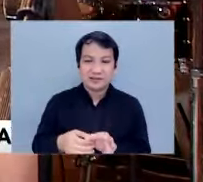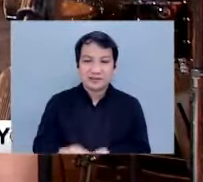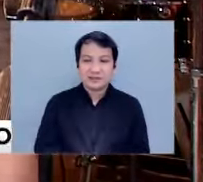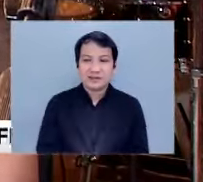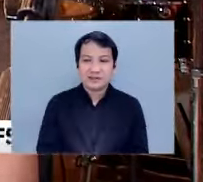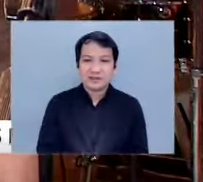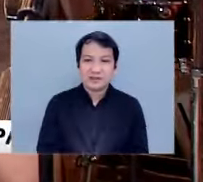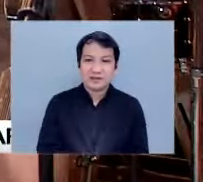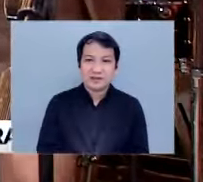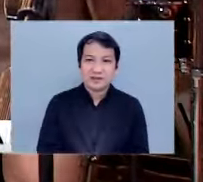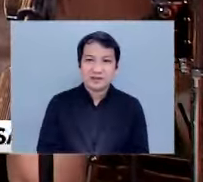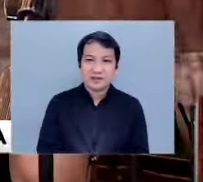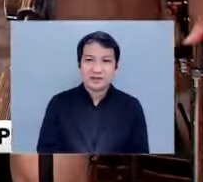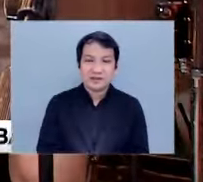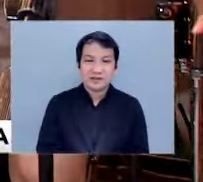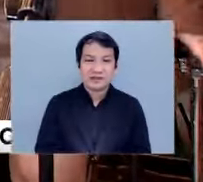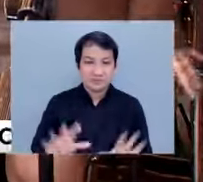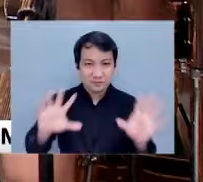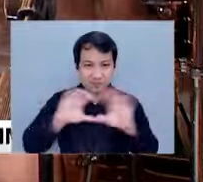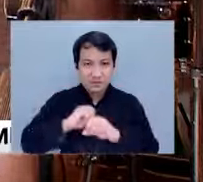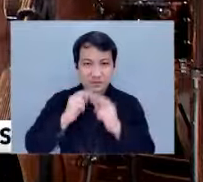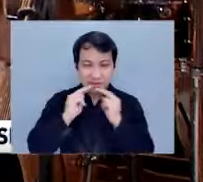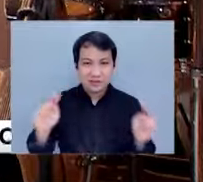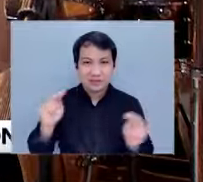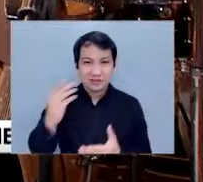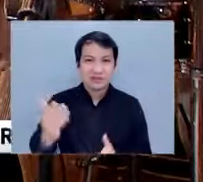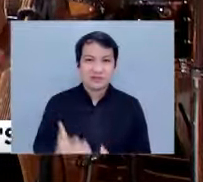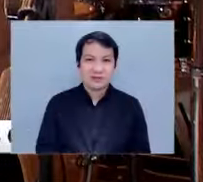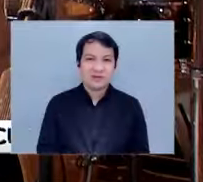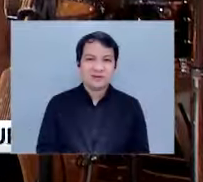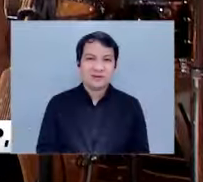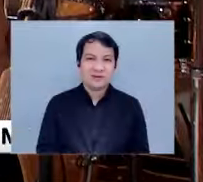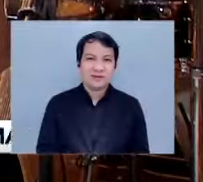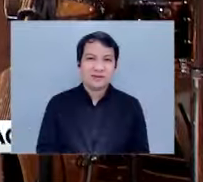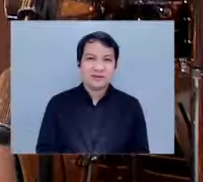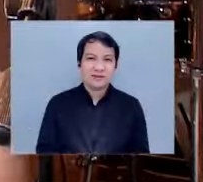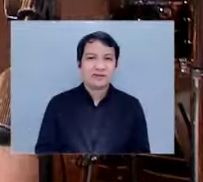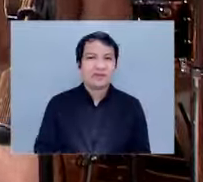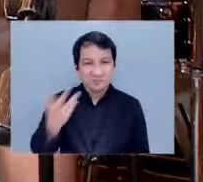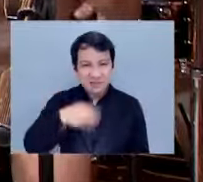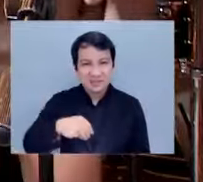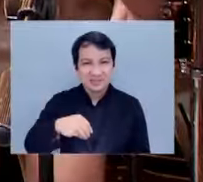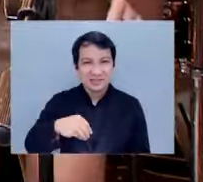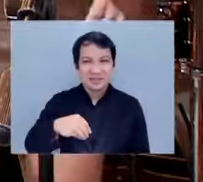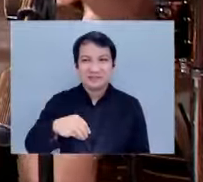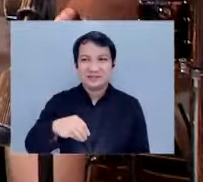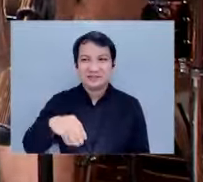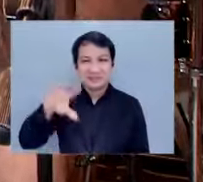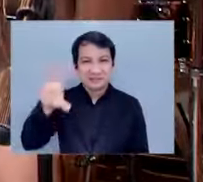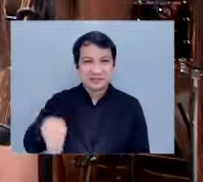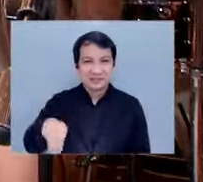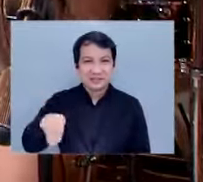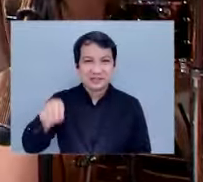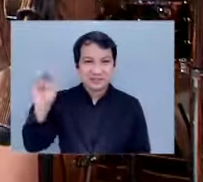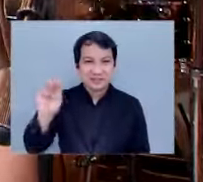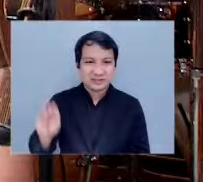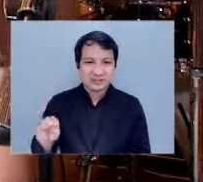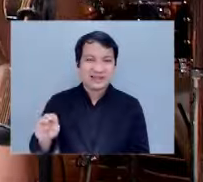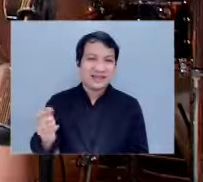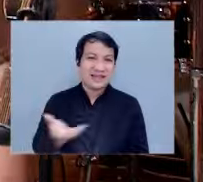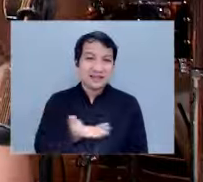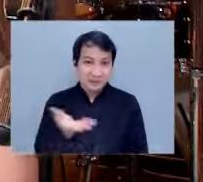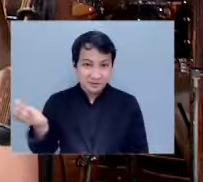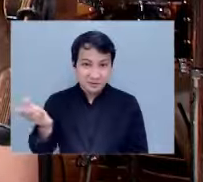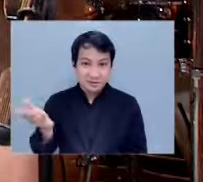Okay. That is it para sa ating tinatanging monster. Di ba pwedeng i-extend? Hindi pa. Pero ito, baka